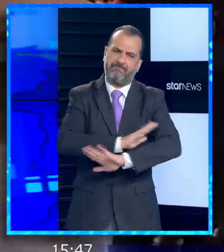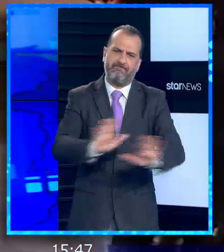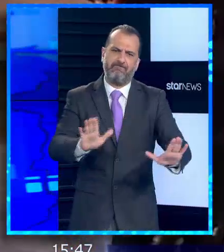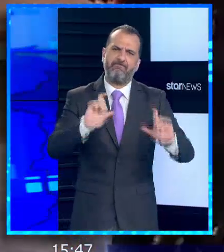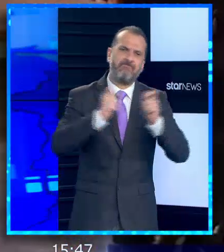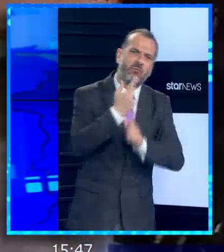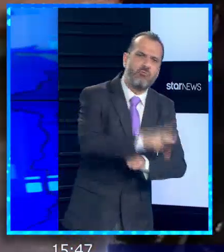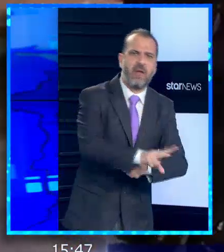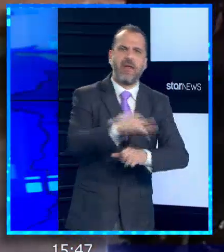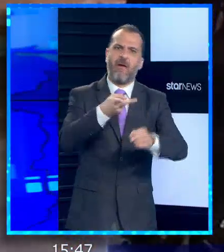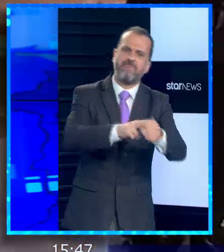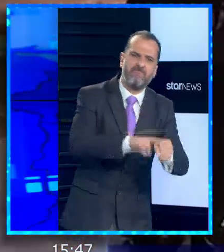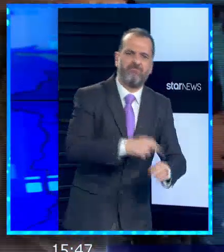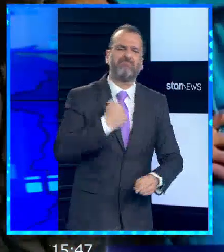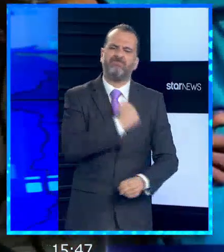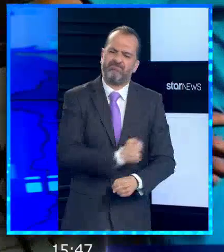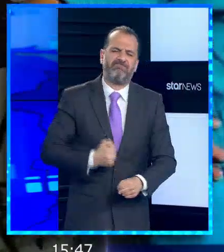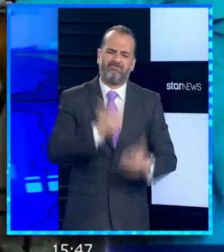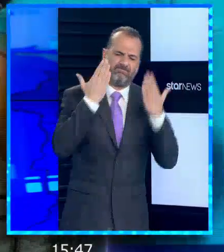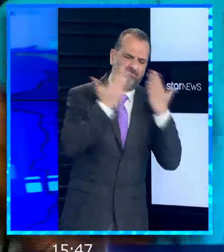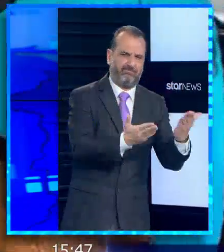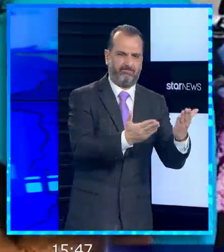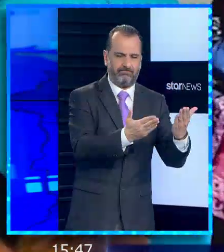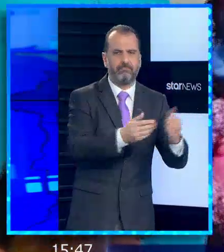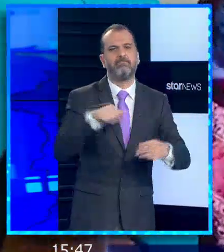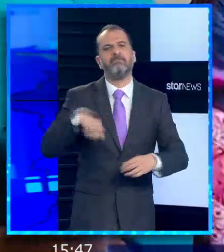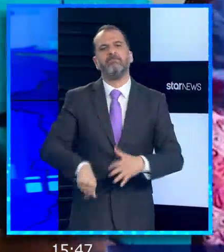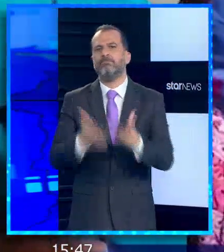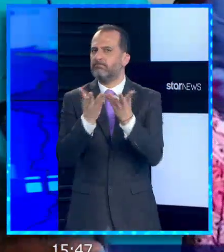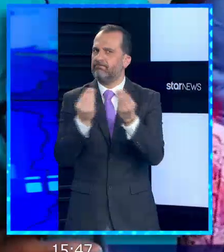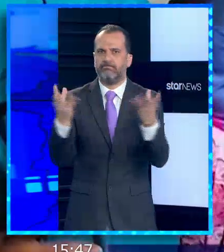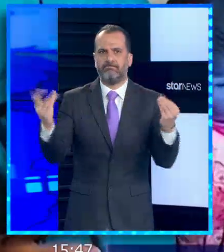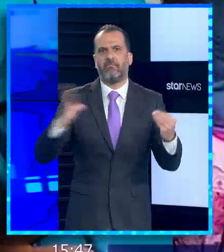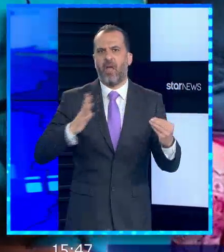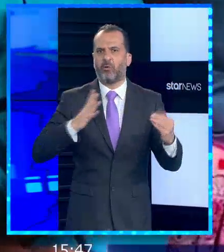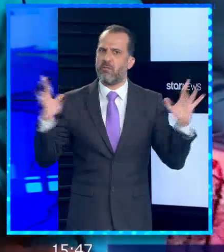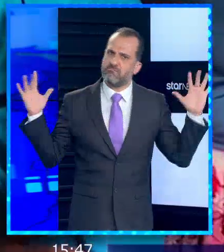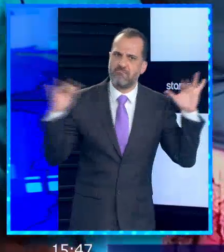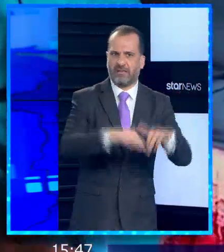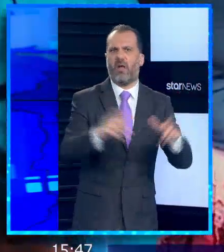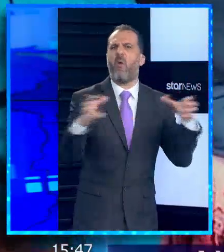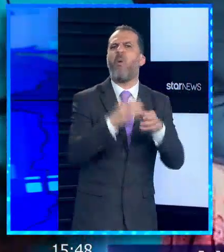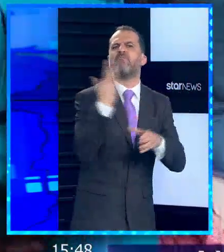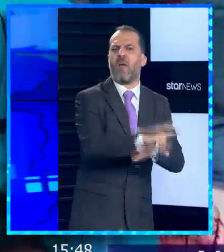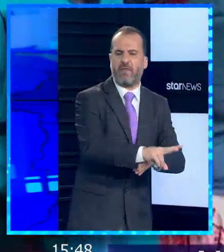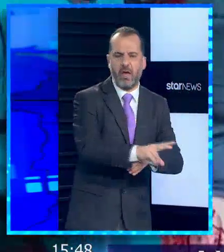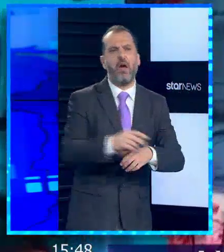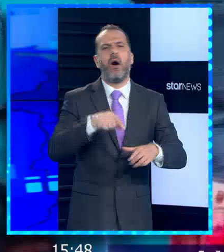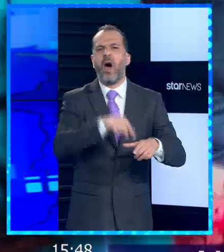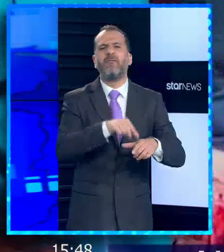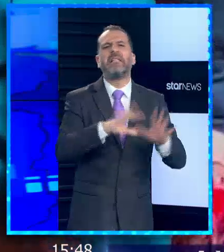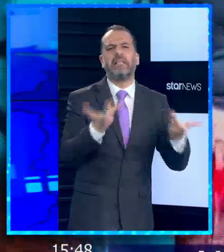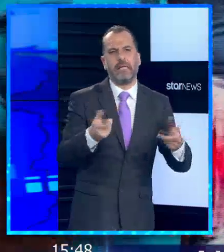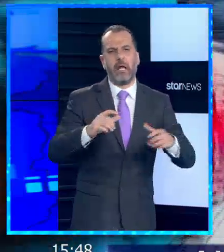στις οικογένειες και τους φίλους των θυμάτων που έχασαν τη ζωή τους. Πολλοί οπαδοί της Αλιάνσα προσπάθησαν να μπουν